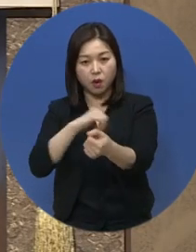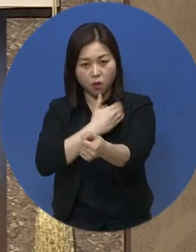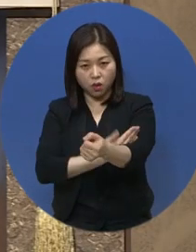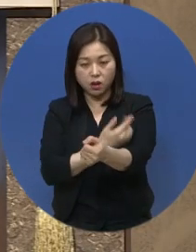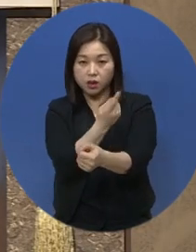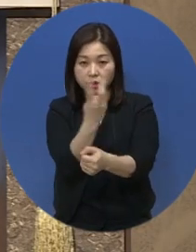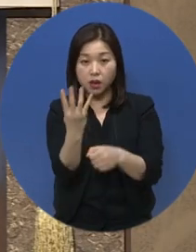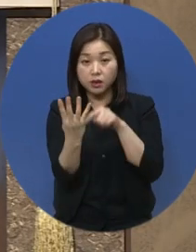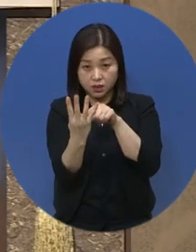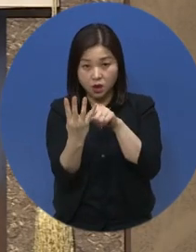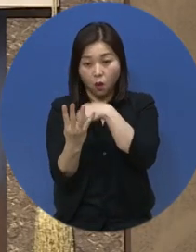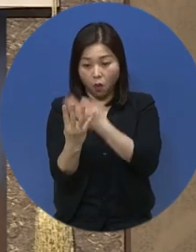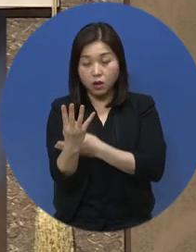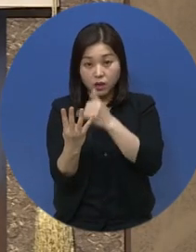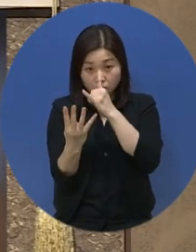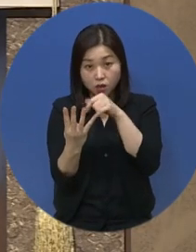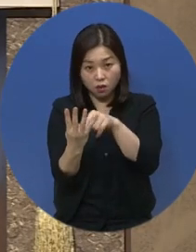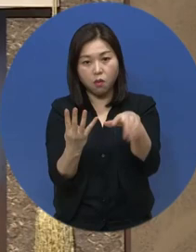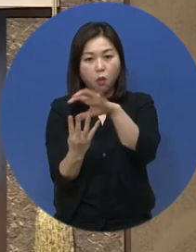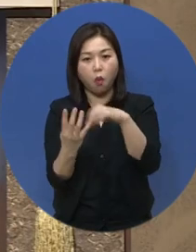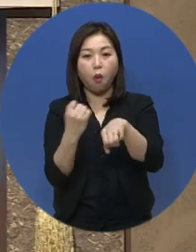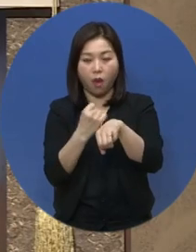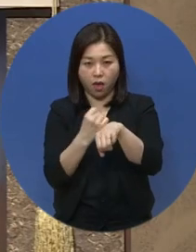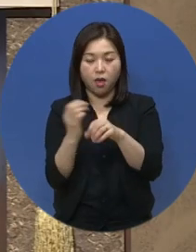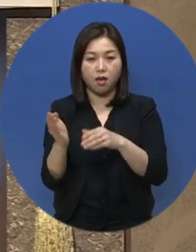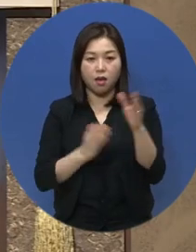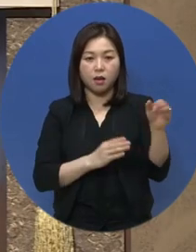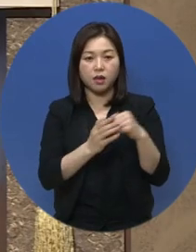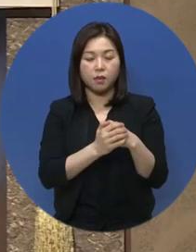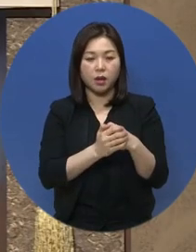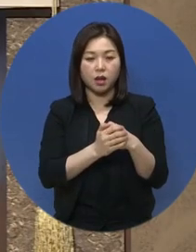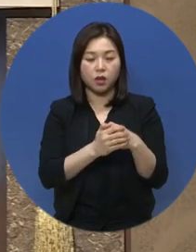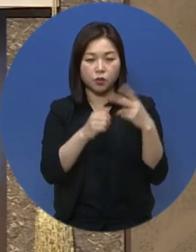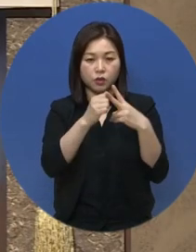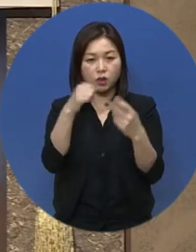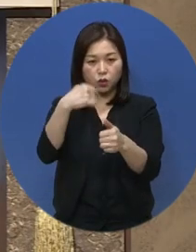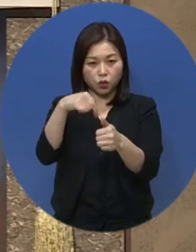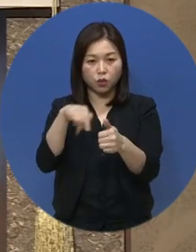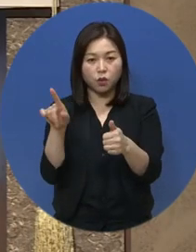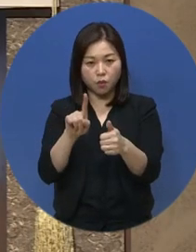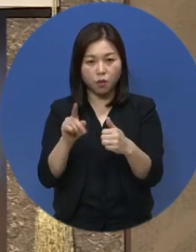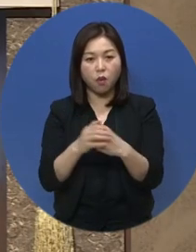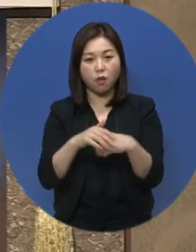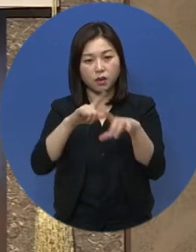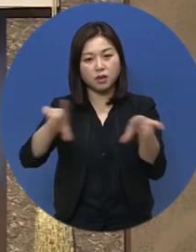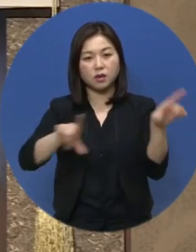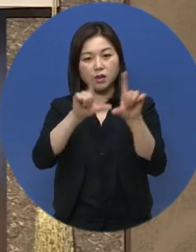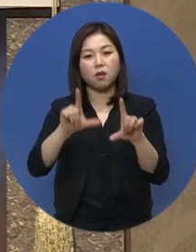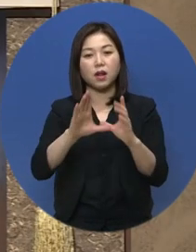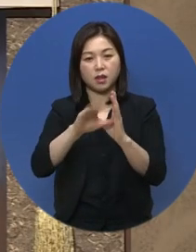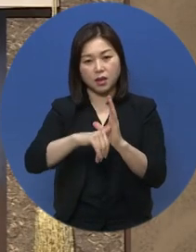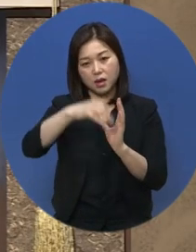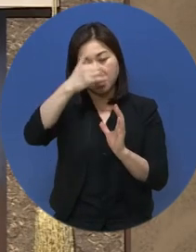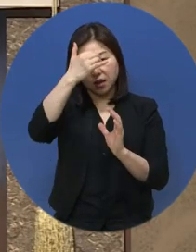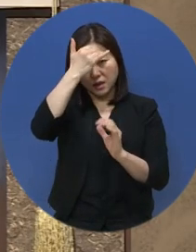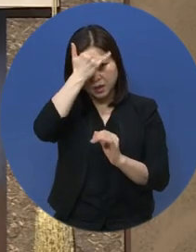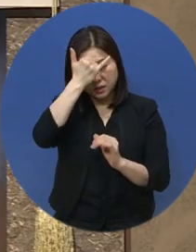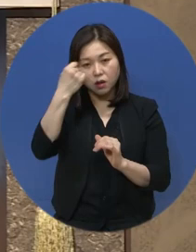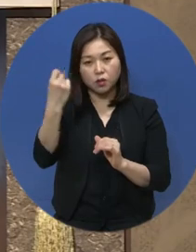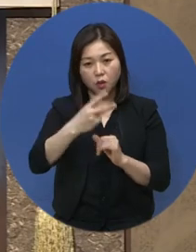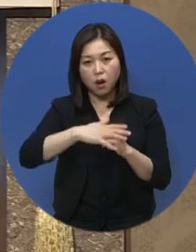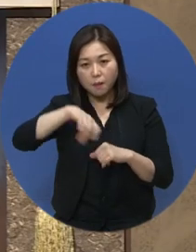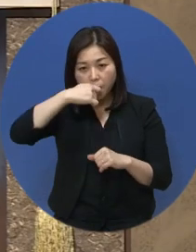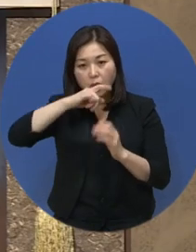지켜주는 것, 그것이 보호라고 한다면, 교육은 뭐 일상생활의 뭐 예절이라든지, 뭐 밥상머리